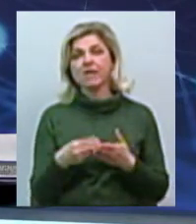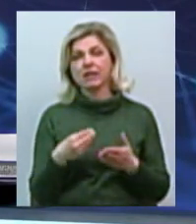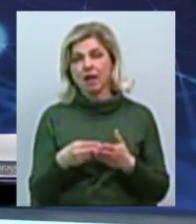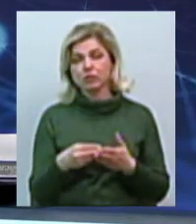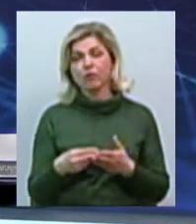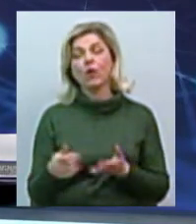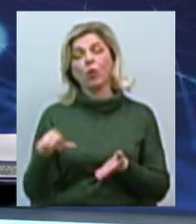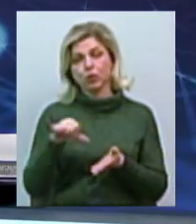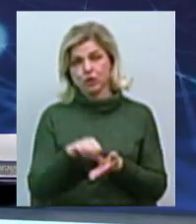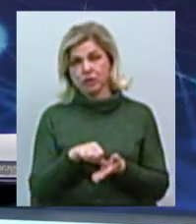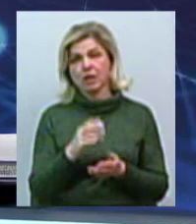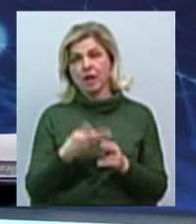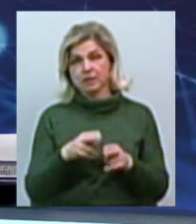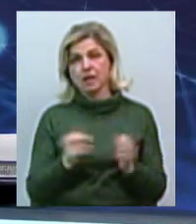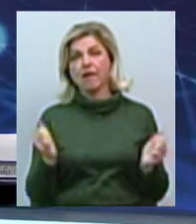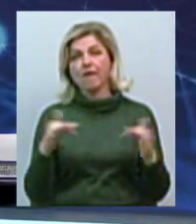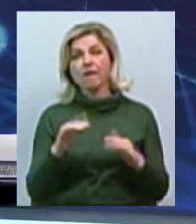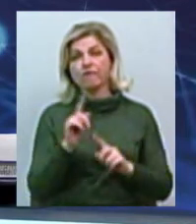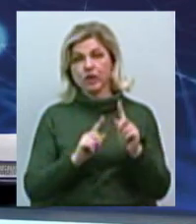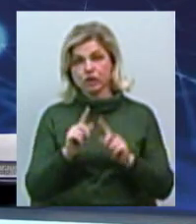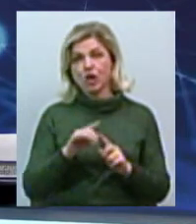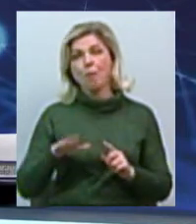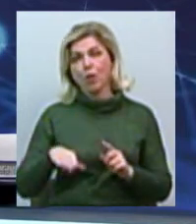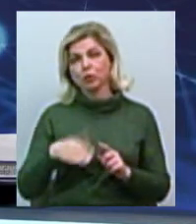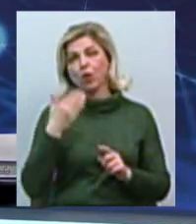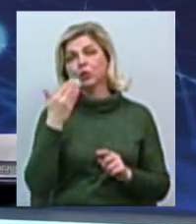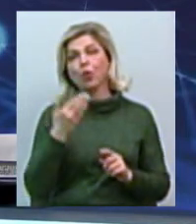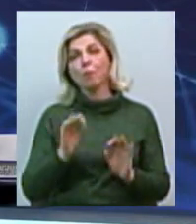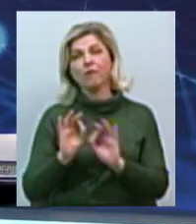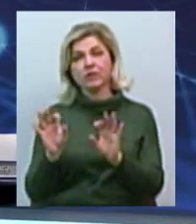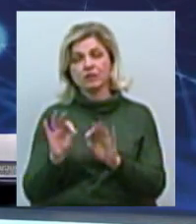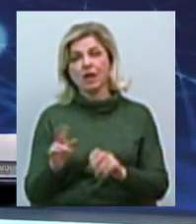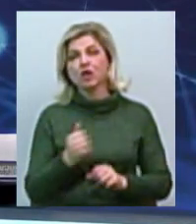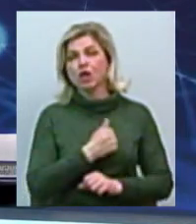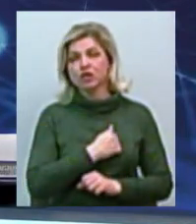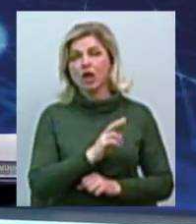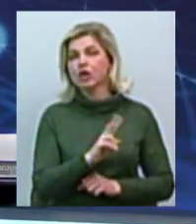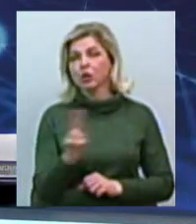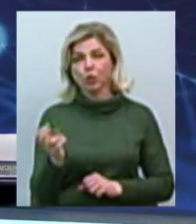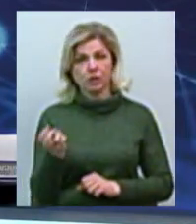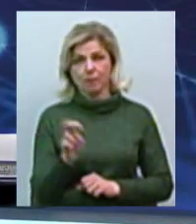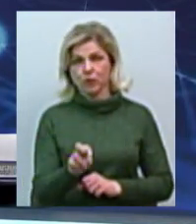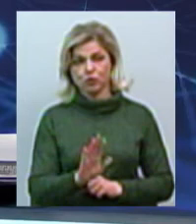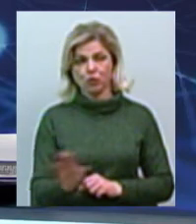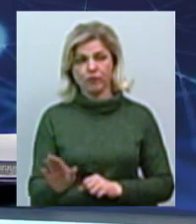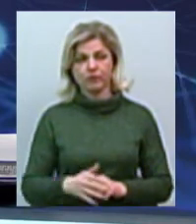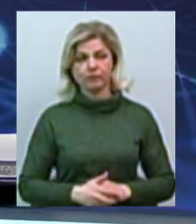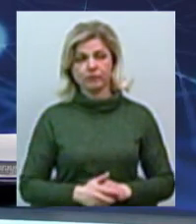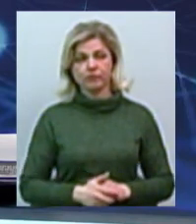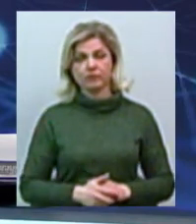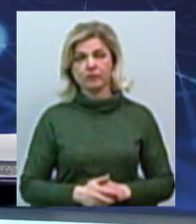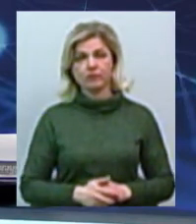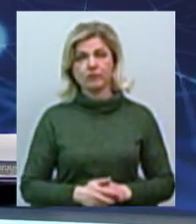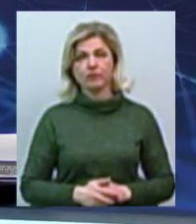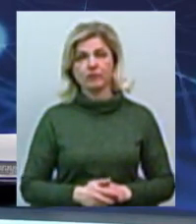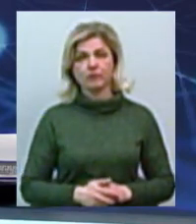взяти участь у ВІЧі і потім доповісти. Угу. На жаль, ніхто не прийшов. Ніхто не прийшов. А звідки вам відомо, що він